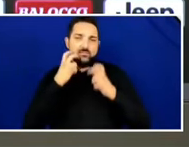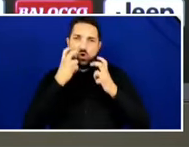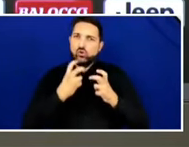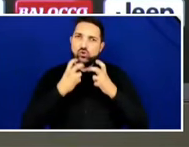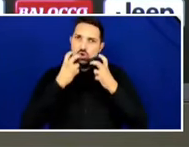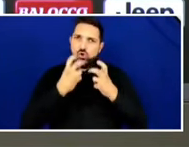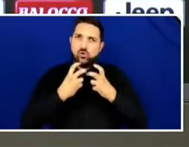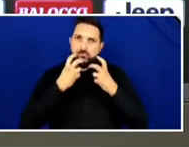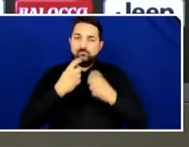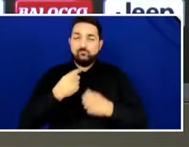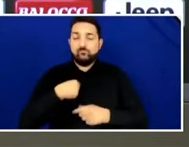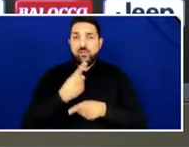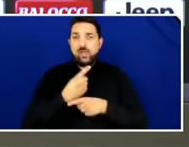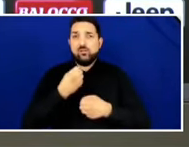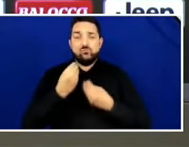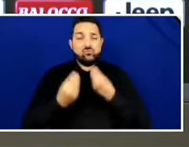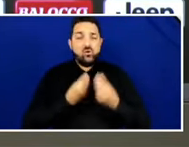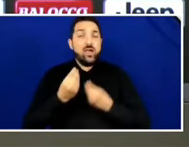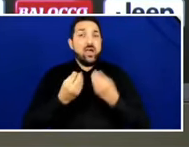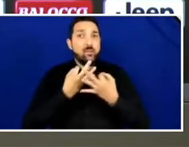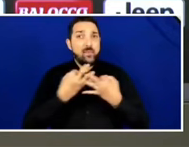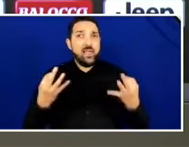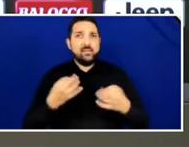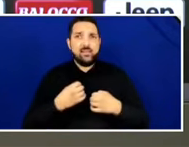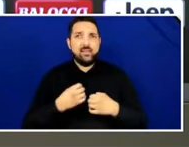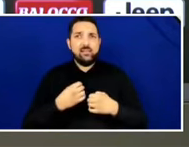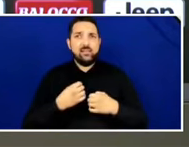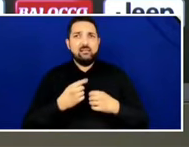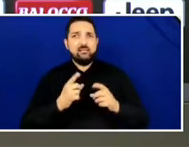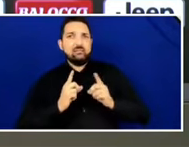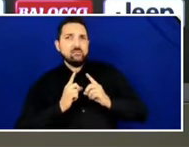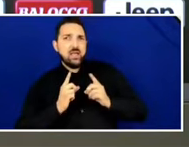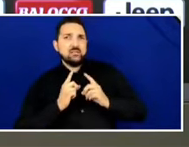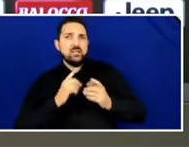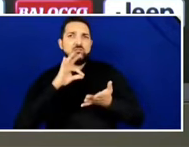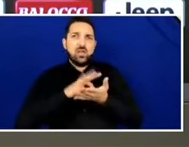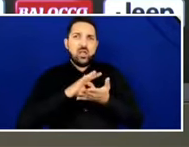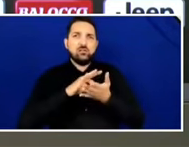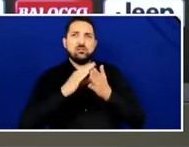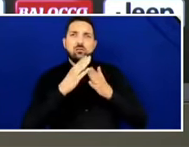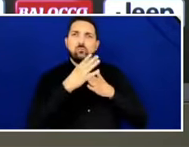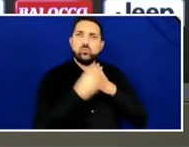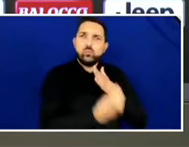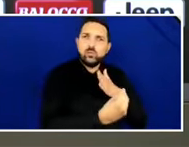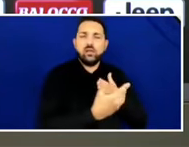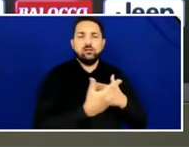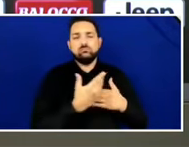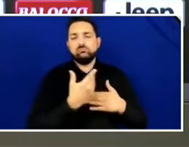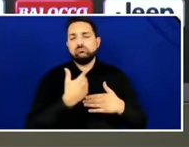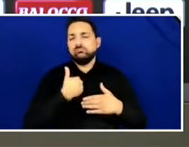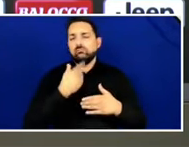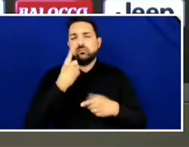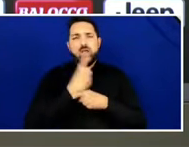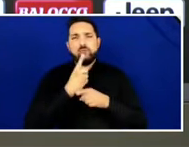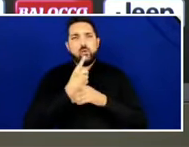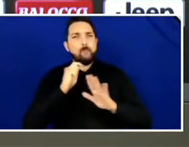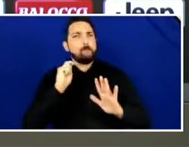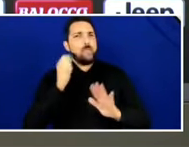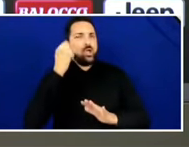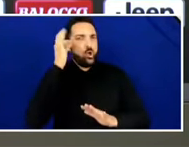in tutte le fasi per avere la probabilità domani o alzare sempre la probabilità di poter avere risultato